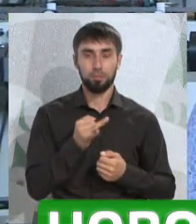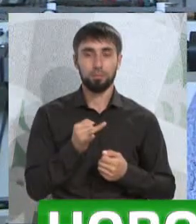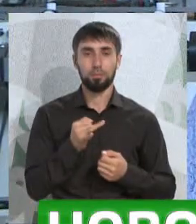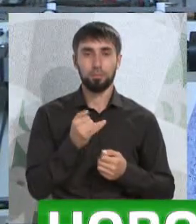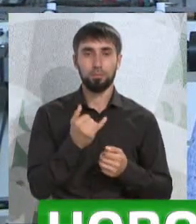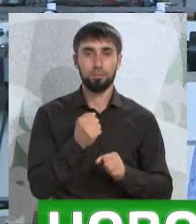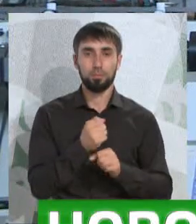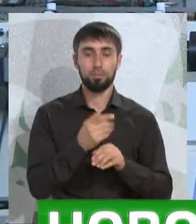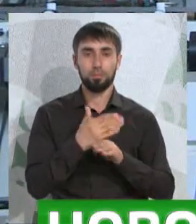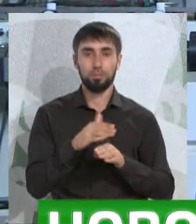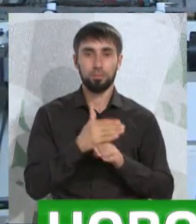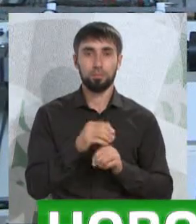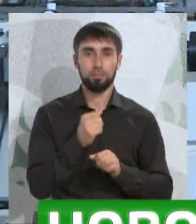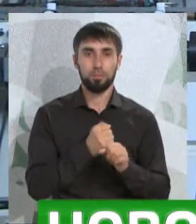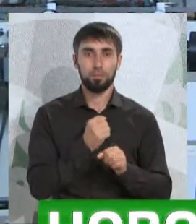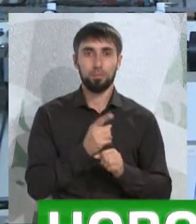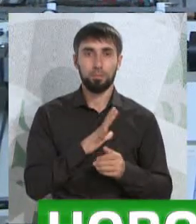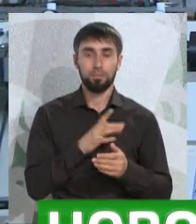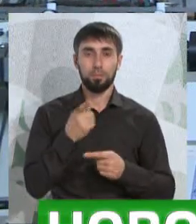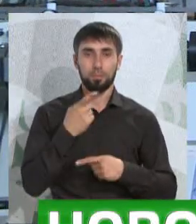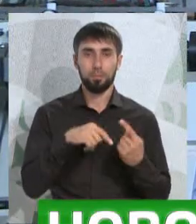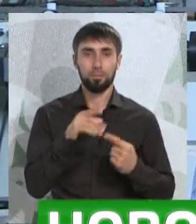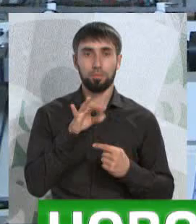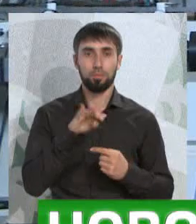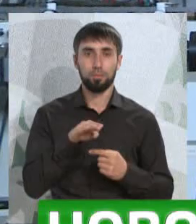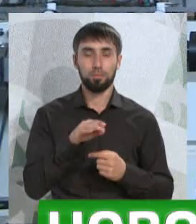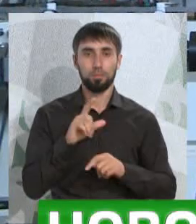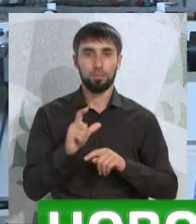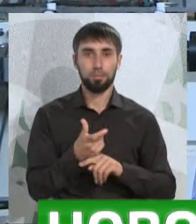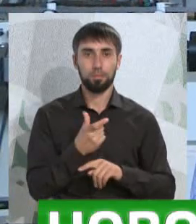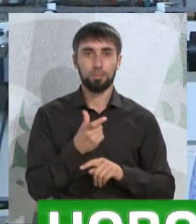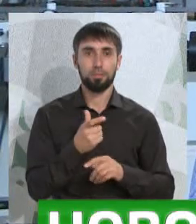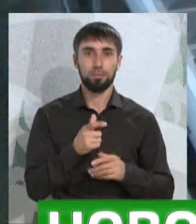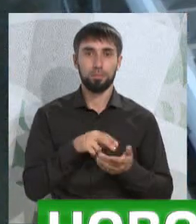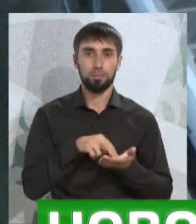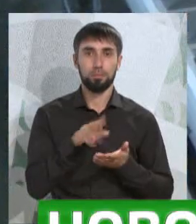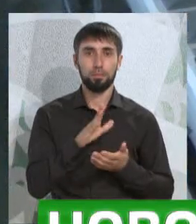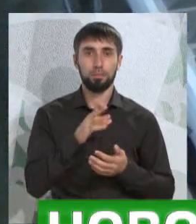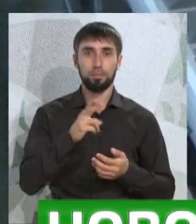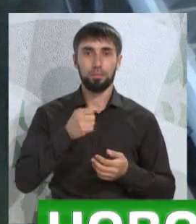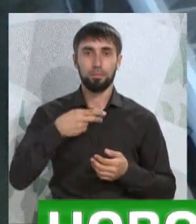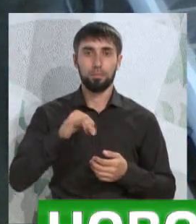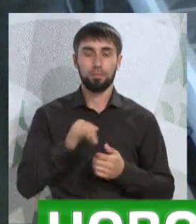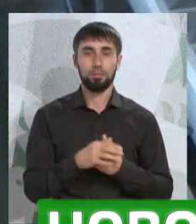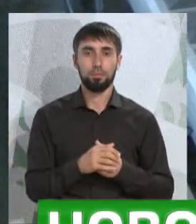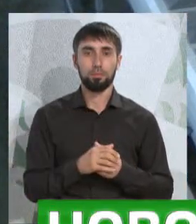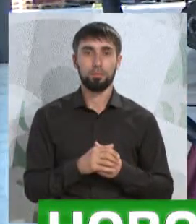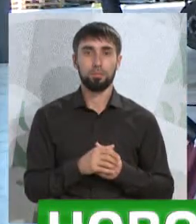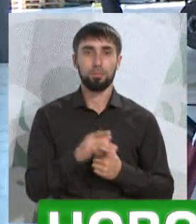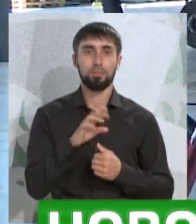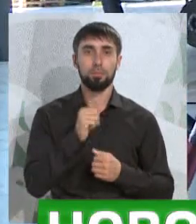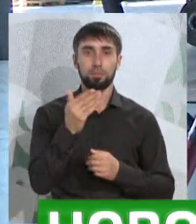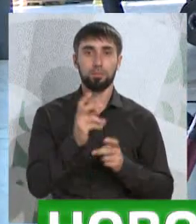сейчас пытаемся наработать обороты, опять входим в колею. Завод полимерных труб – одно из